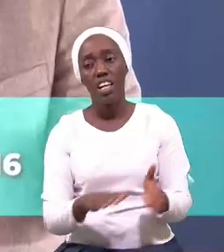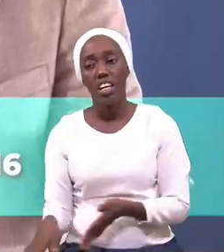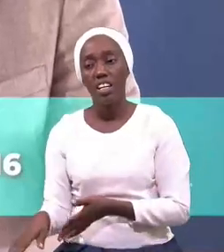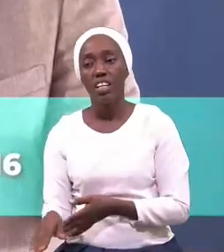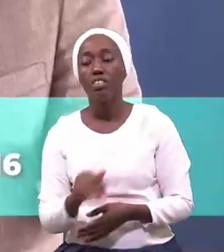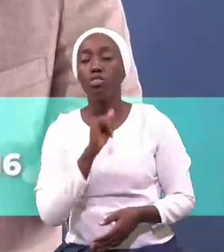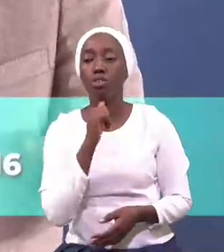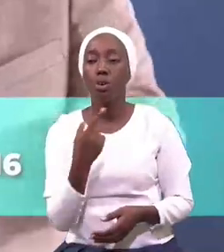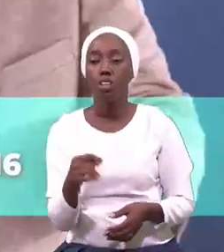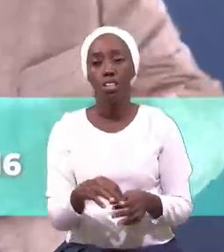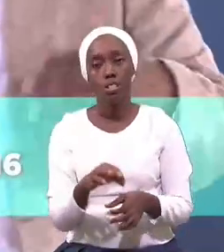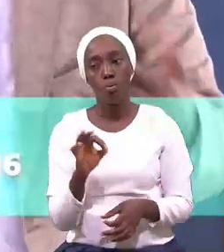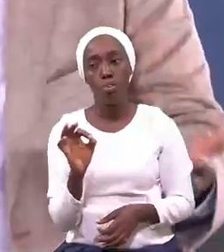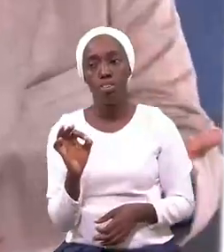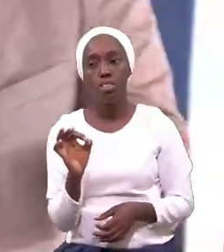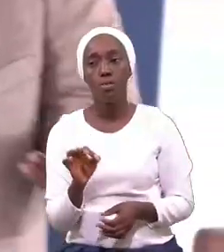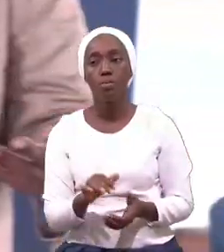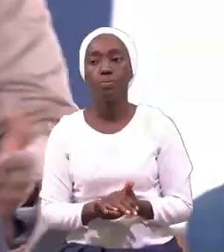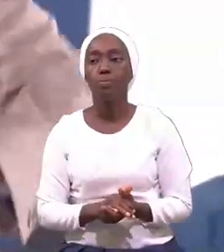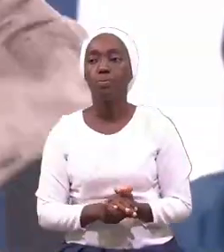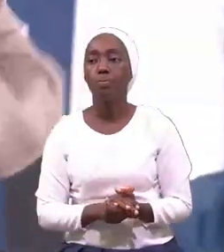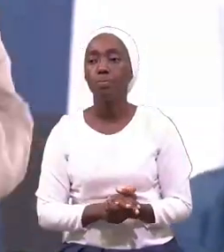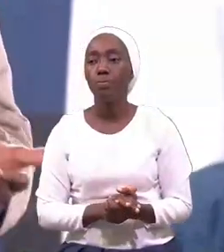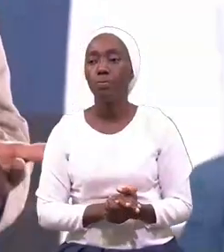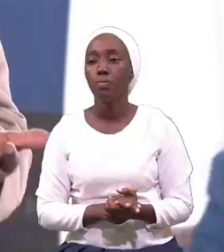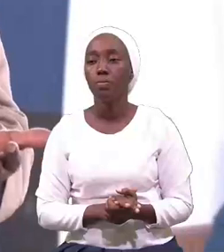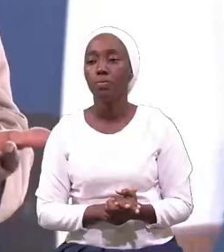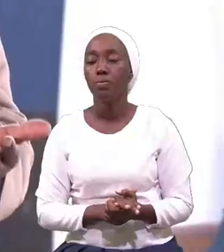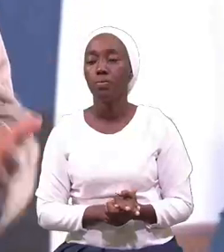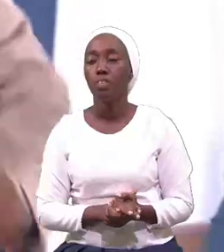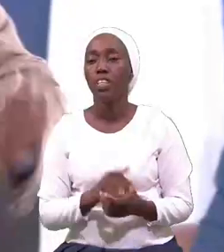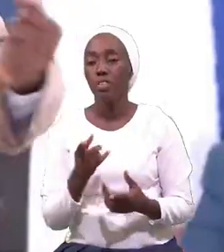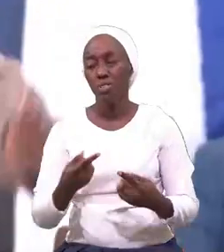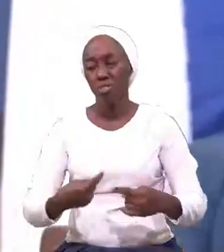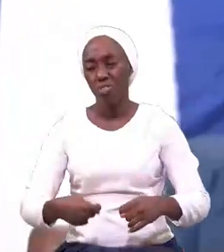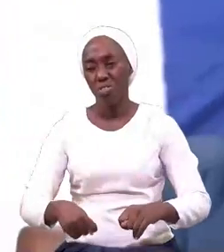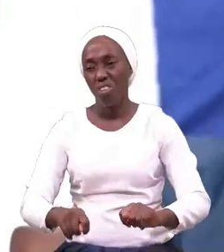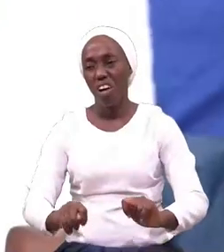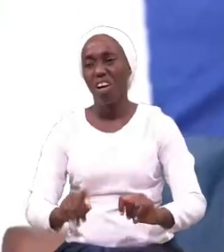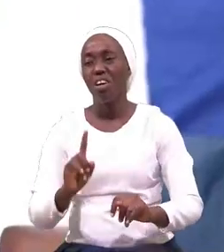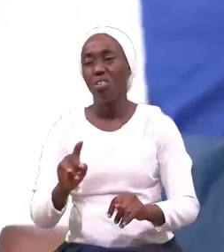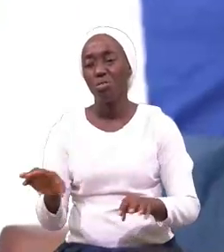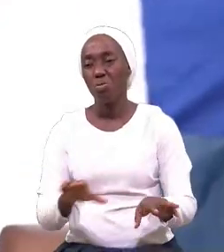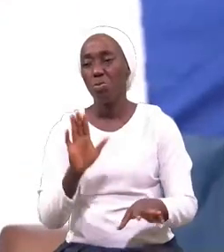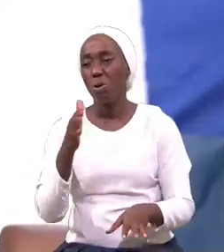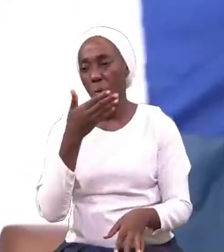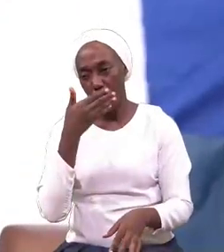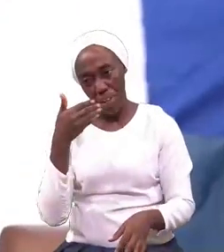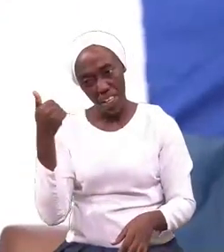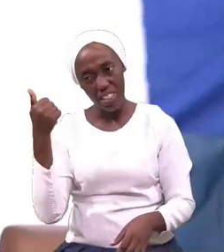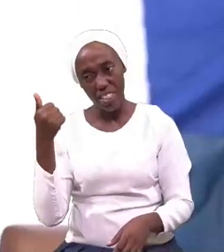Ne négligez pas l'Esprit. Tu te débats, tu essaies, tu fais de ton